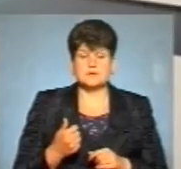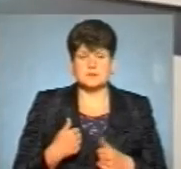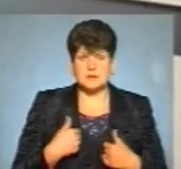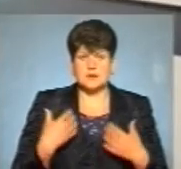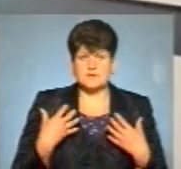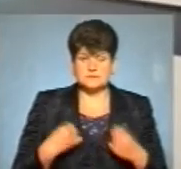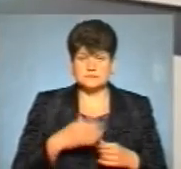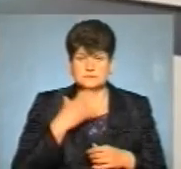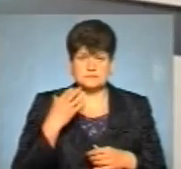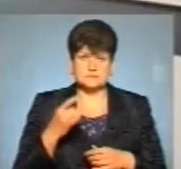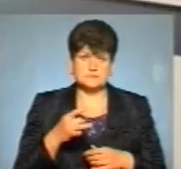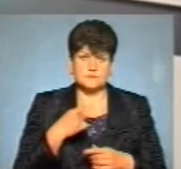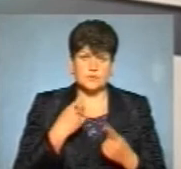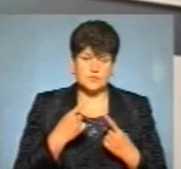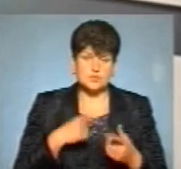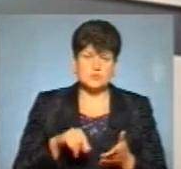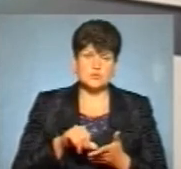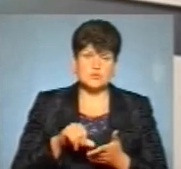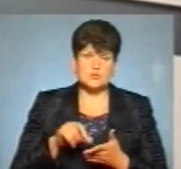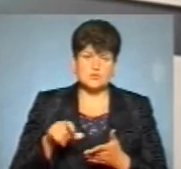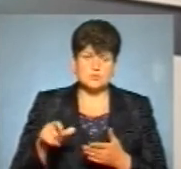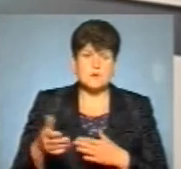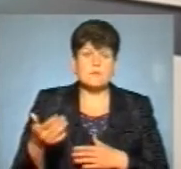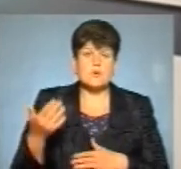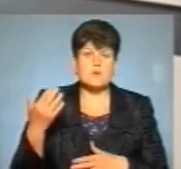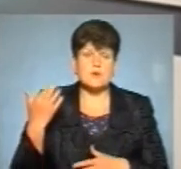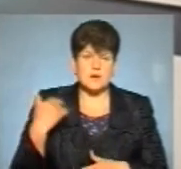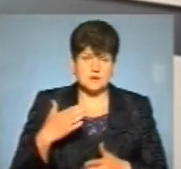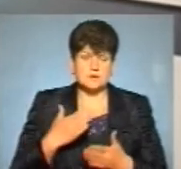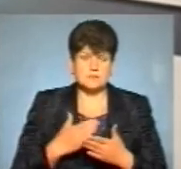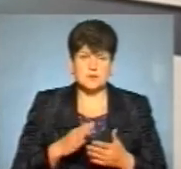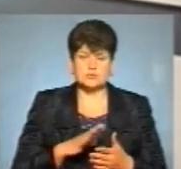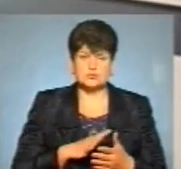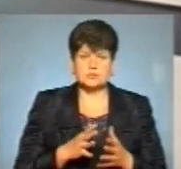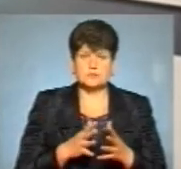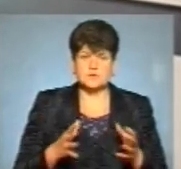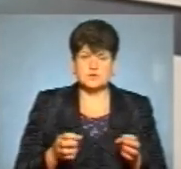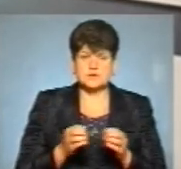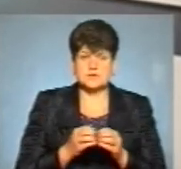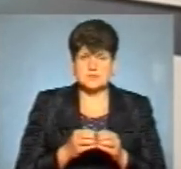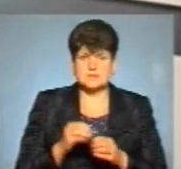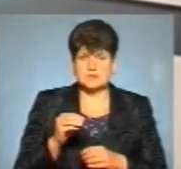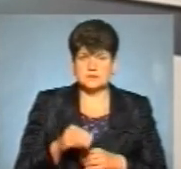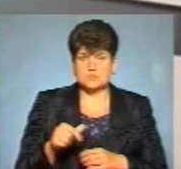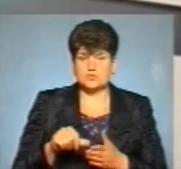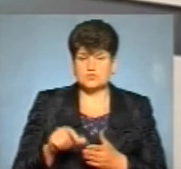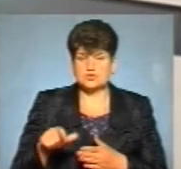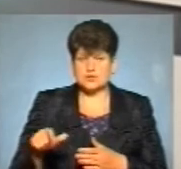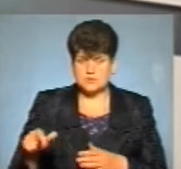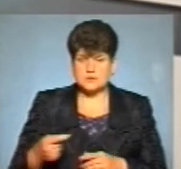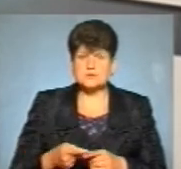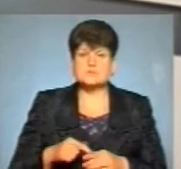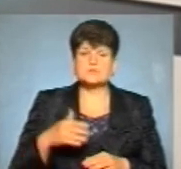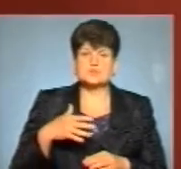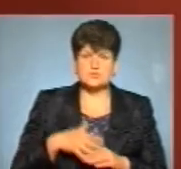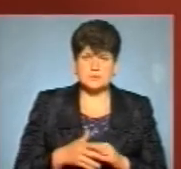вже неодноразово говорила, що участь попередньо мало б взяти більше 10 тисяч учасників. Це, зрозуміло,